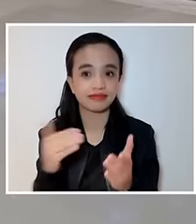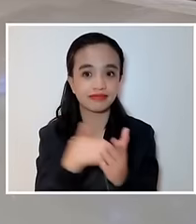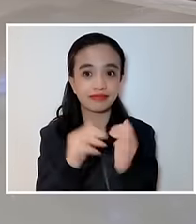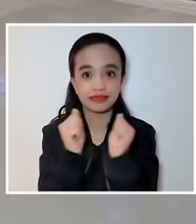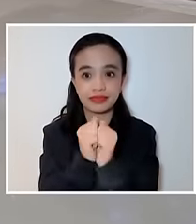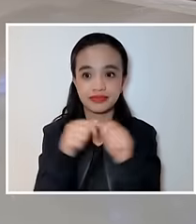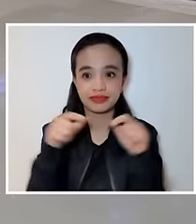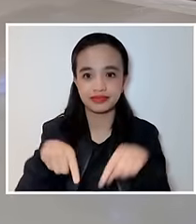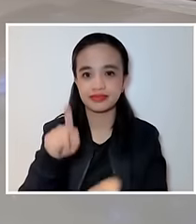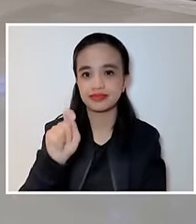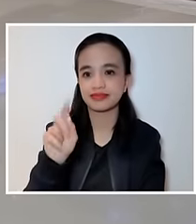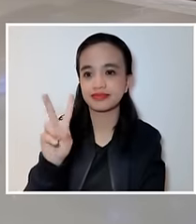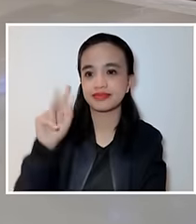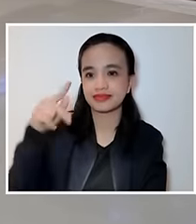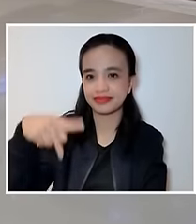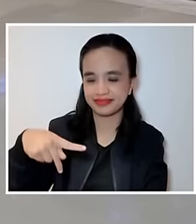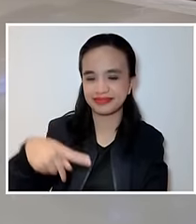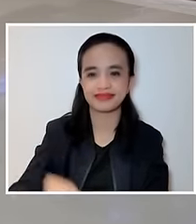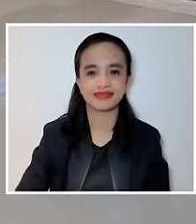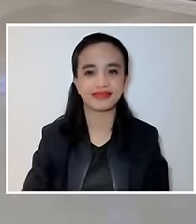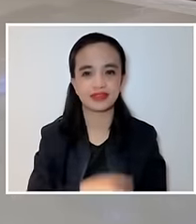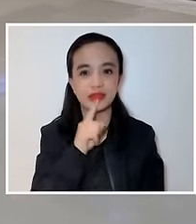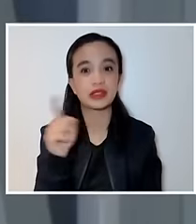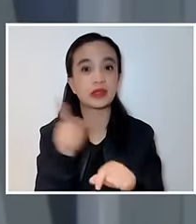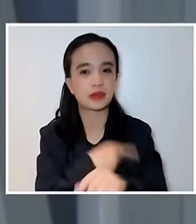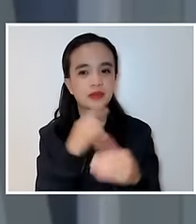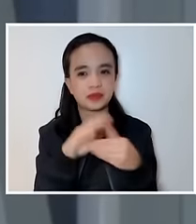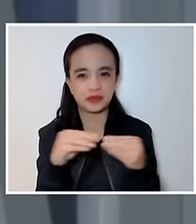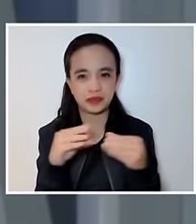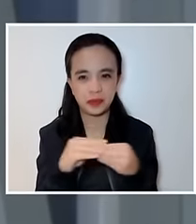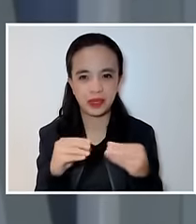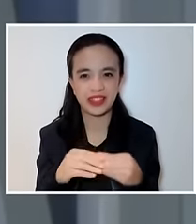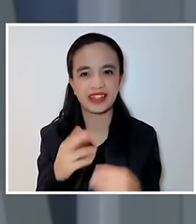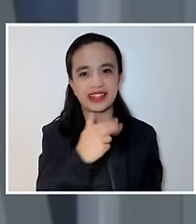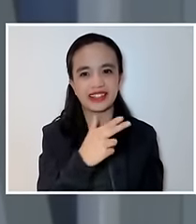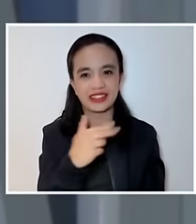Heaven Patrol. Ang pangalan mo? Ay, long story po, pero...